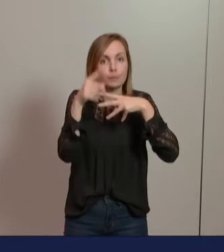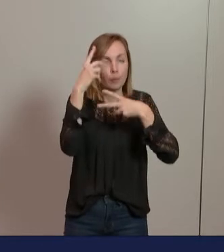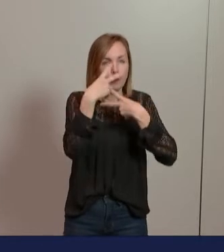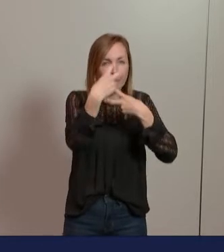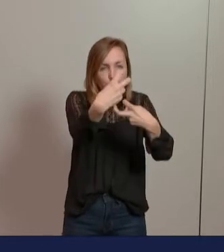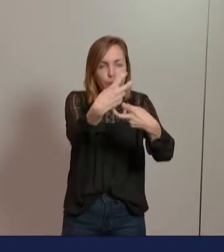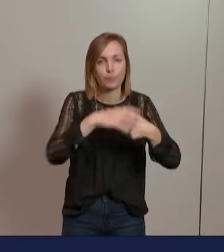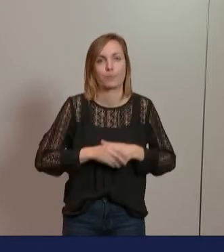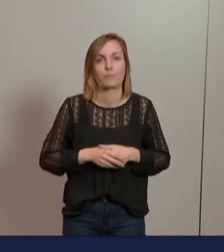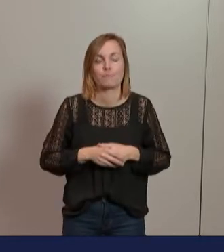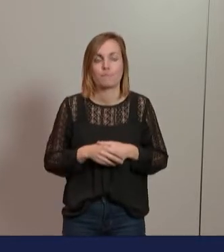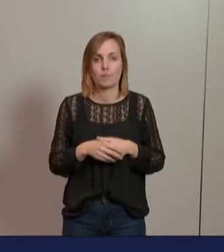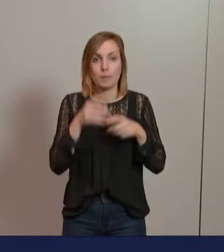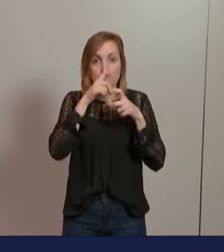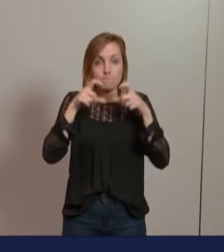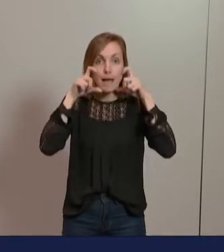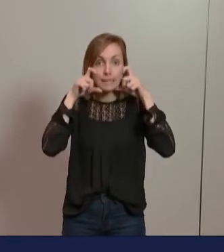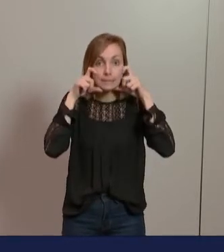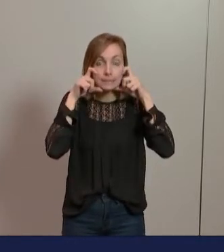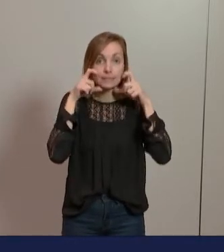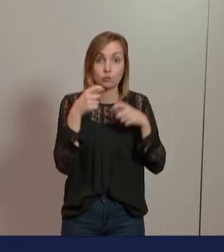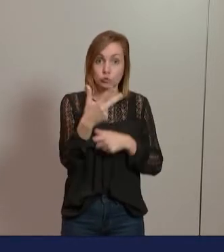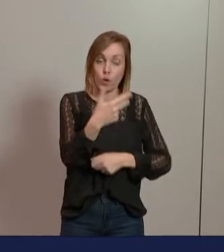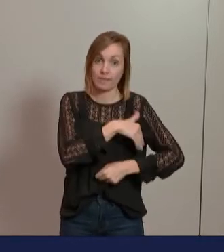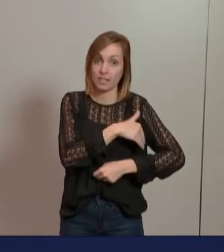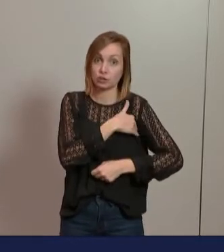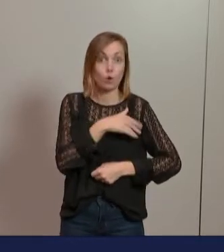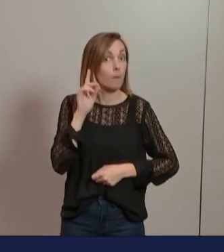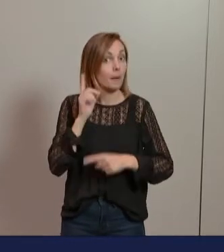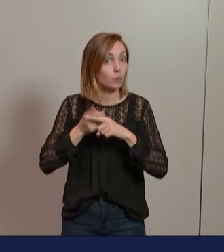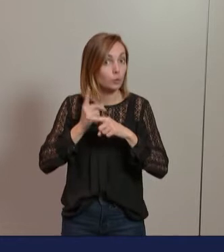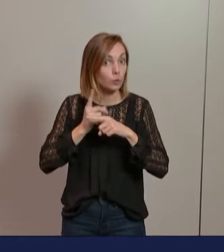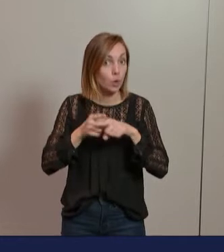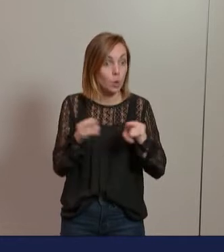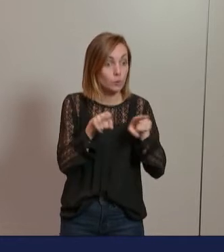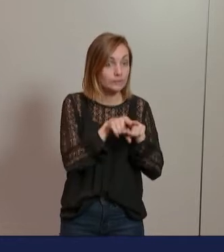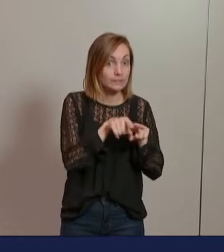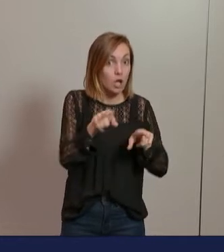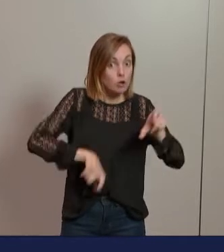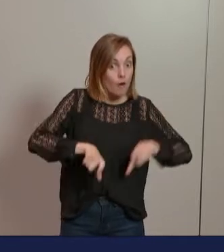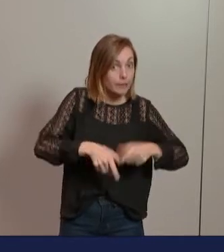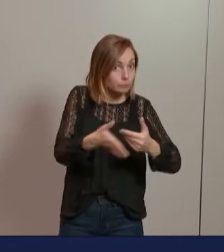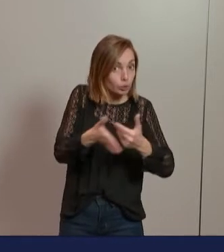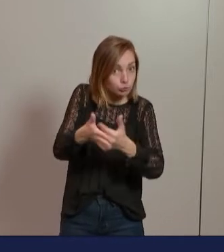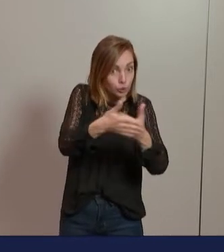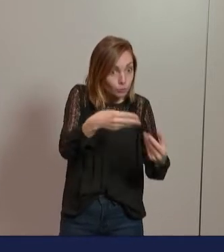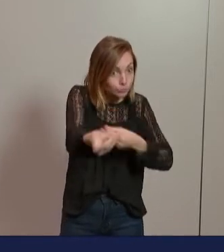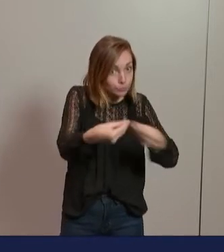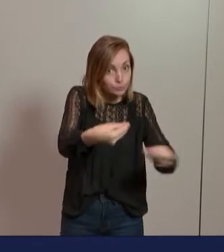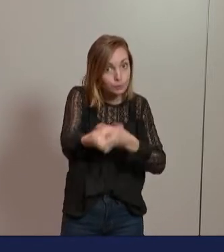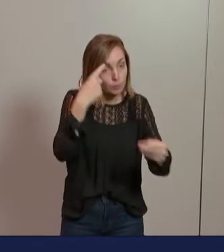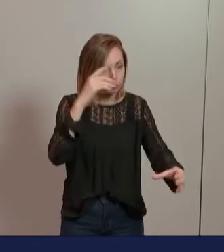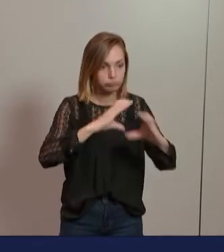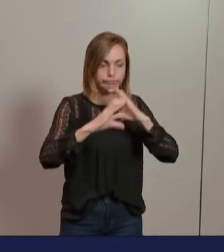transparents, des masques inclusifs donc donnés à 3 agents malentendants et à leur entourage professionnel, afin de conserver une bonne qualité